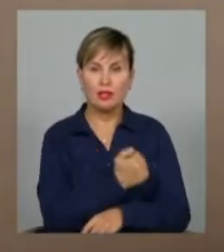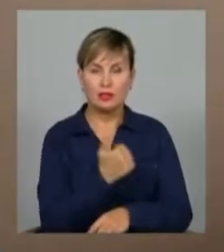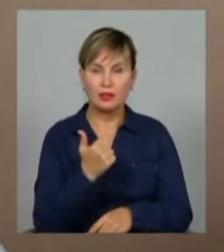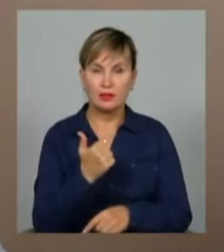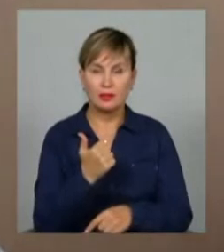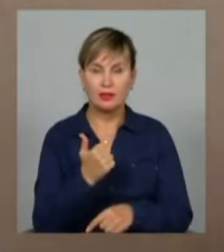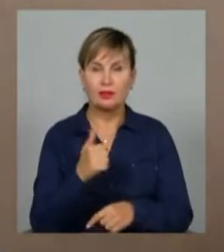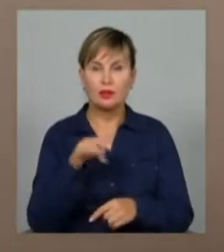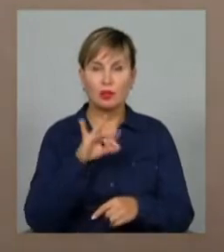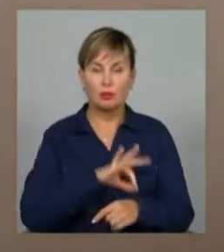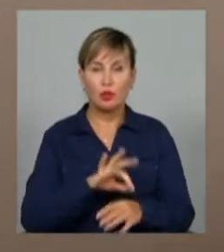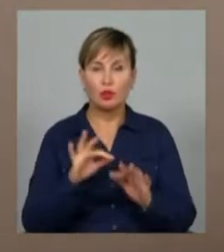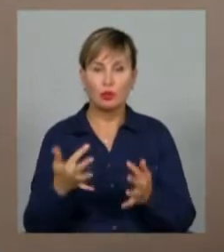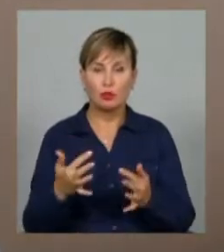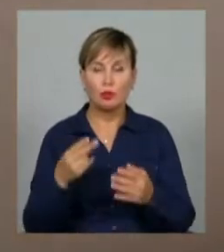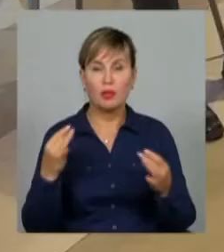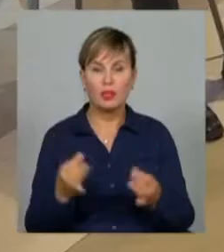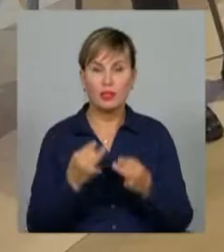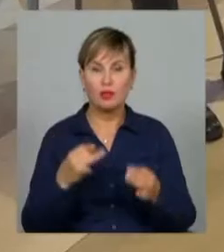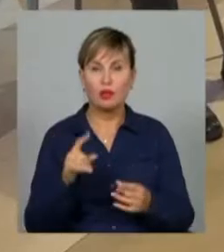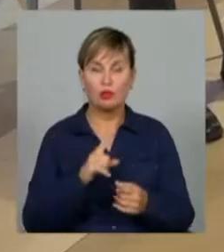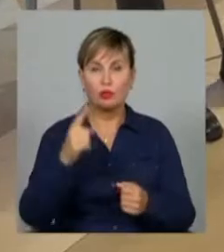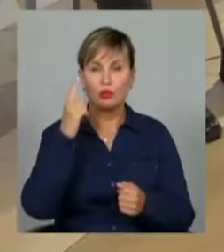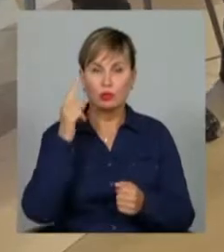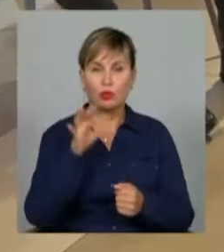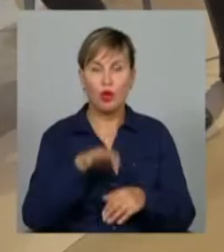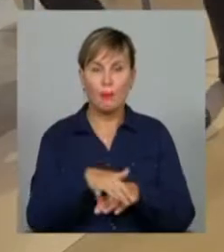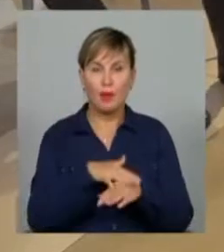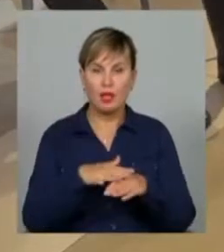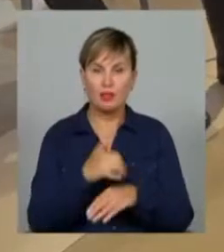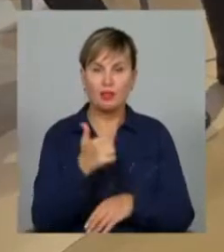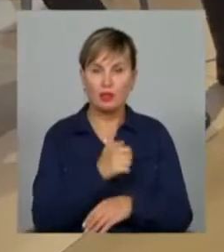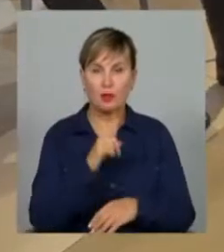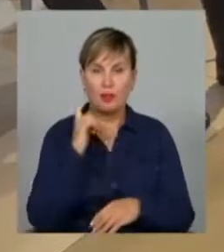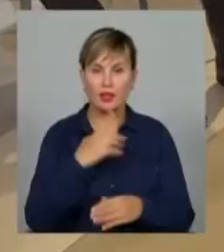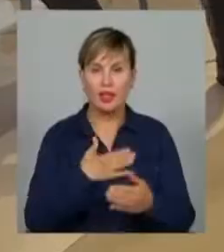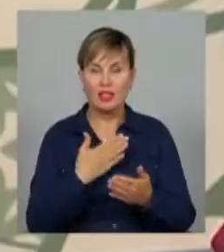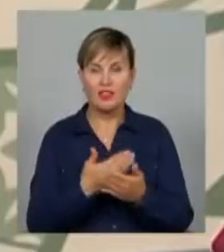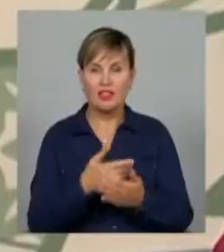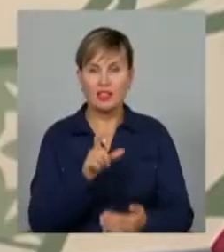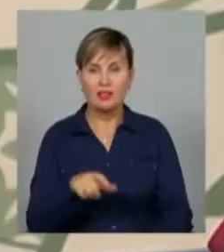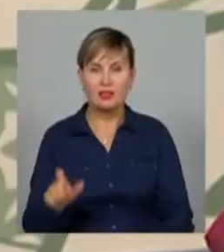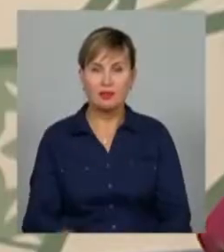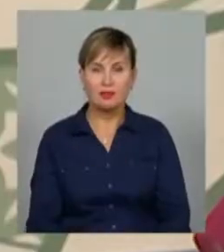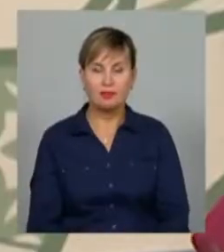вакцины «Казвак». Пользуясь случаем, поинтересовались, что думают о массовой иммунизации молодые активисты.